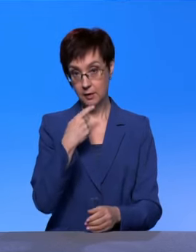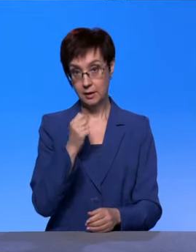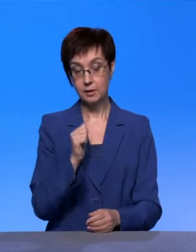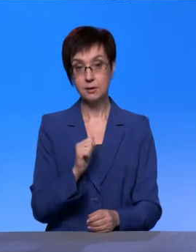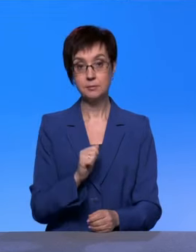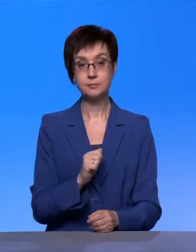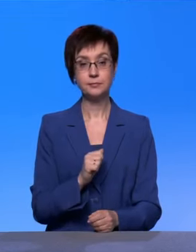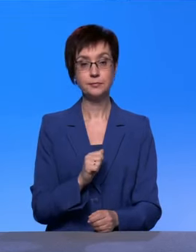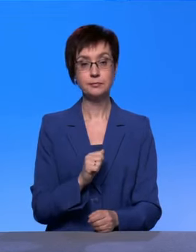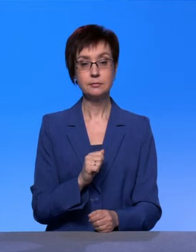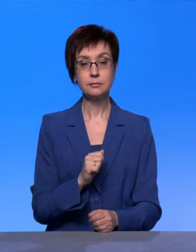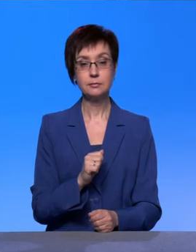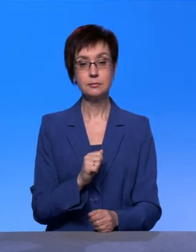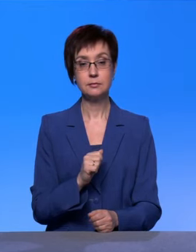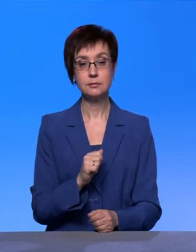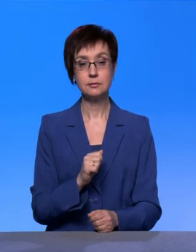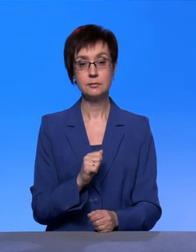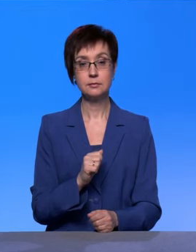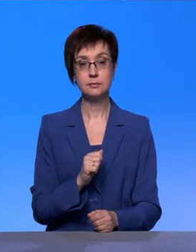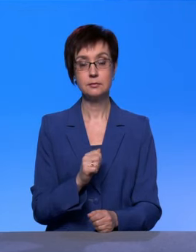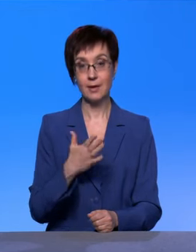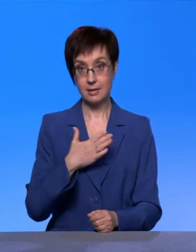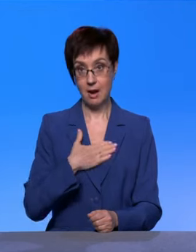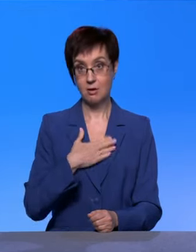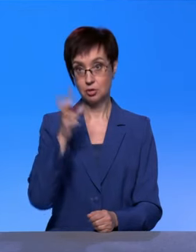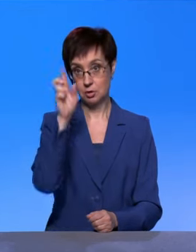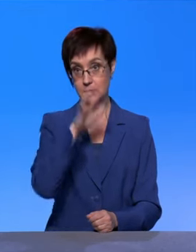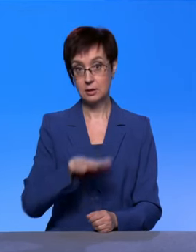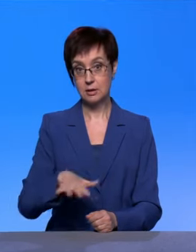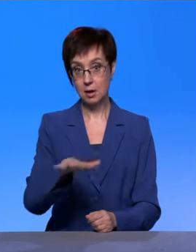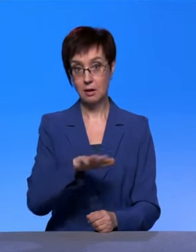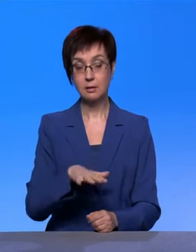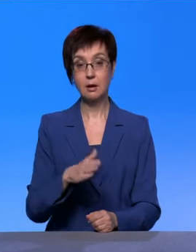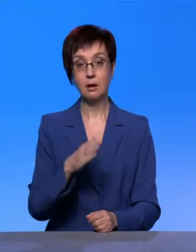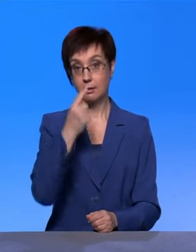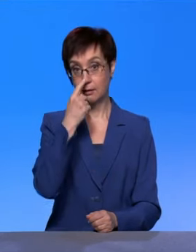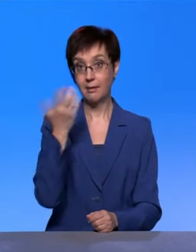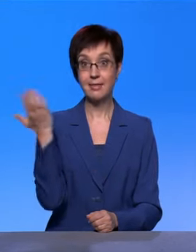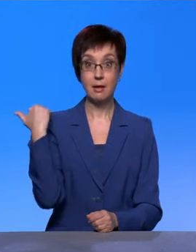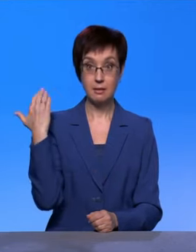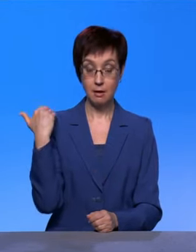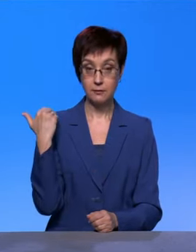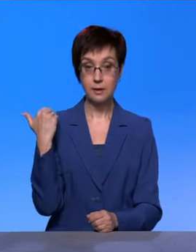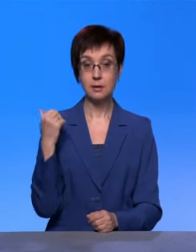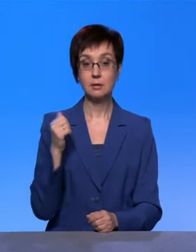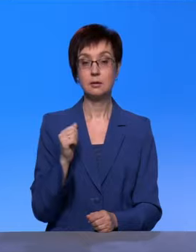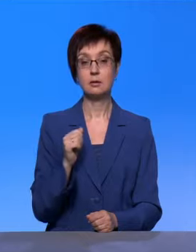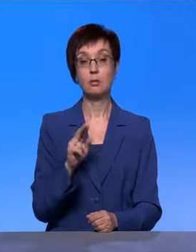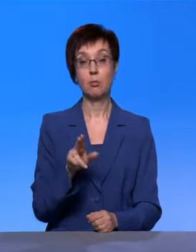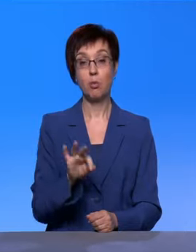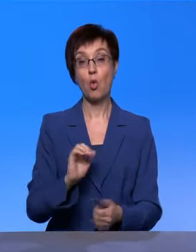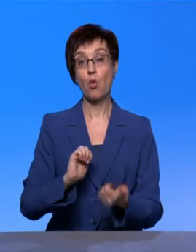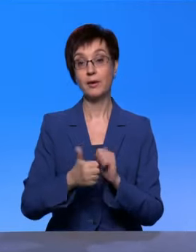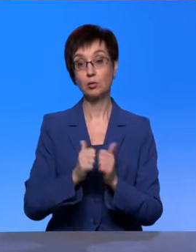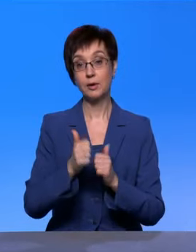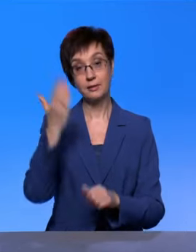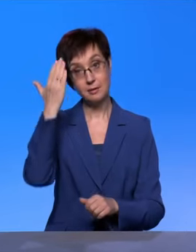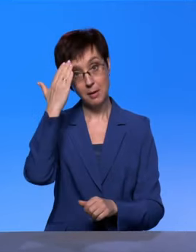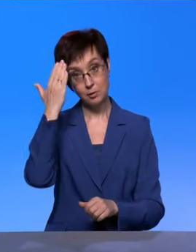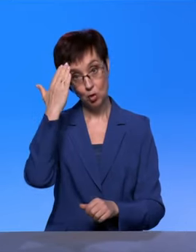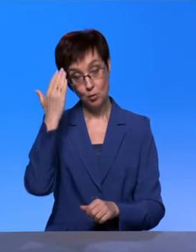по-моему, там страны. Вот наша страна сейчас, ну, недавно, по конкурентоспособности, это был инновационный индекс, а